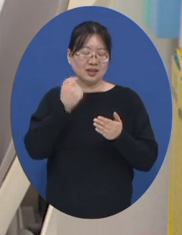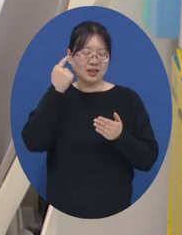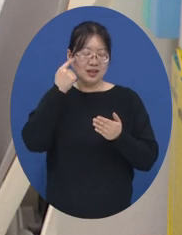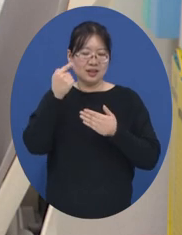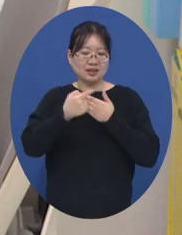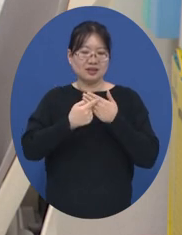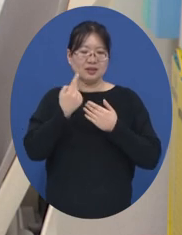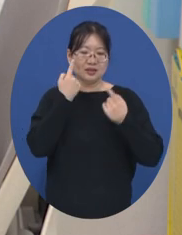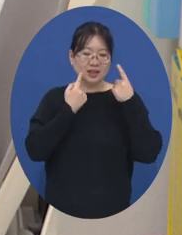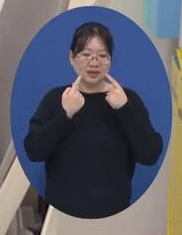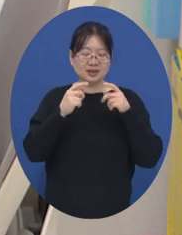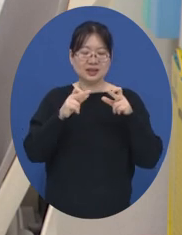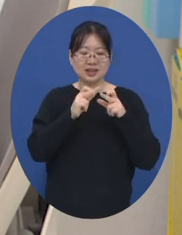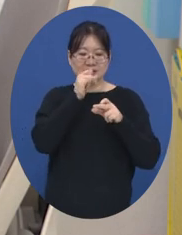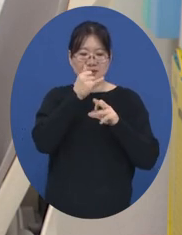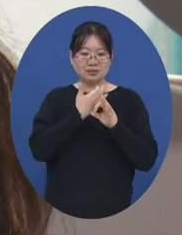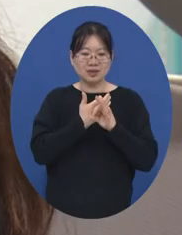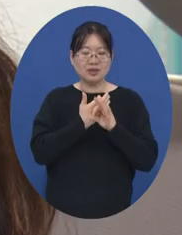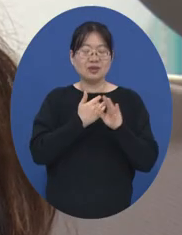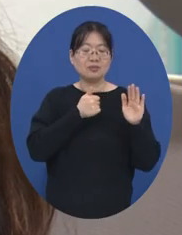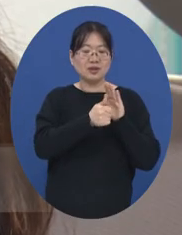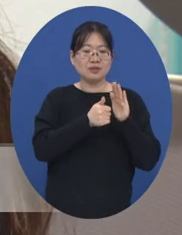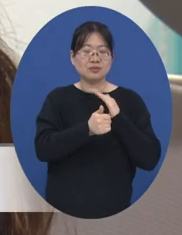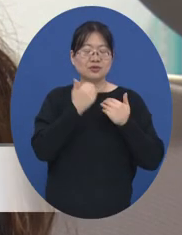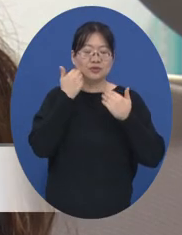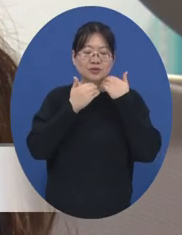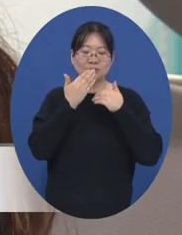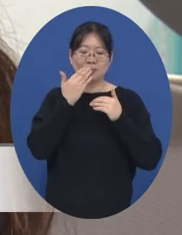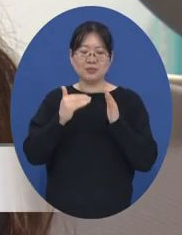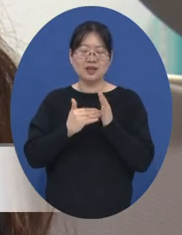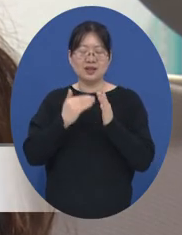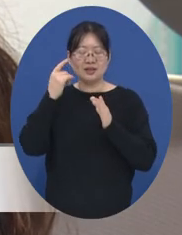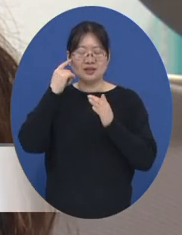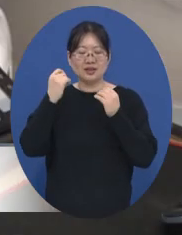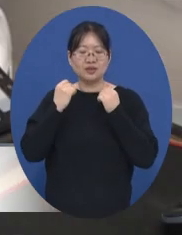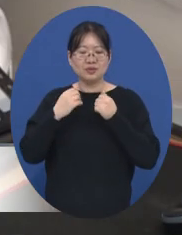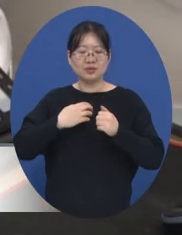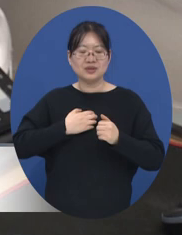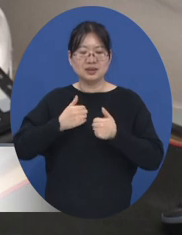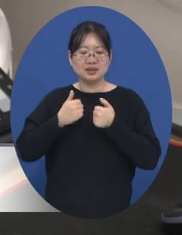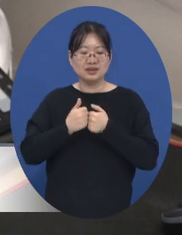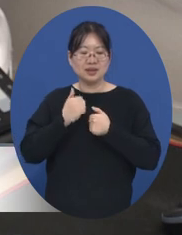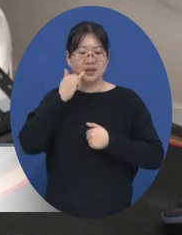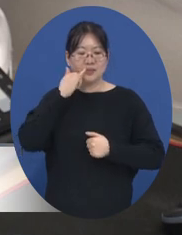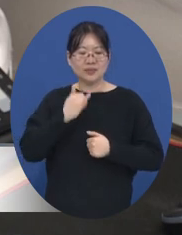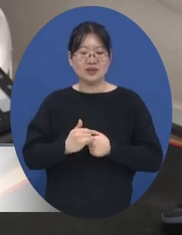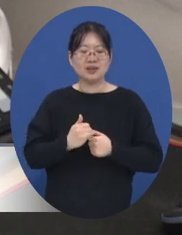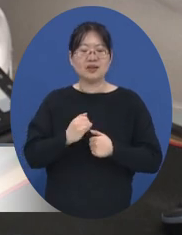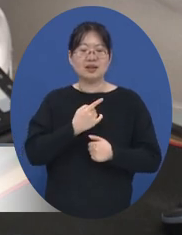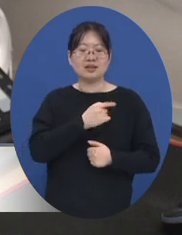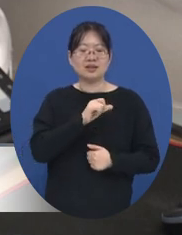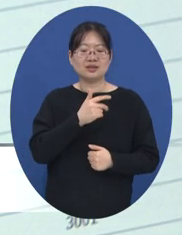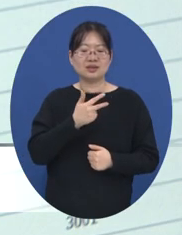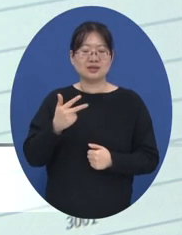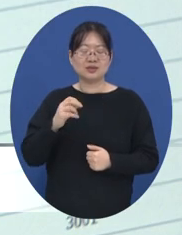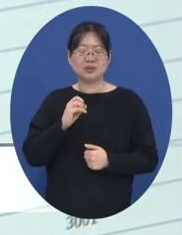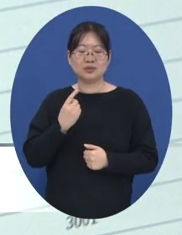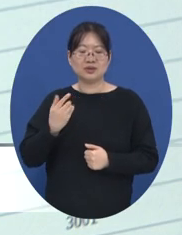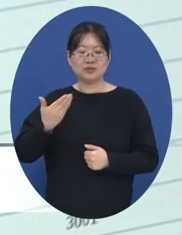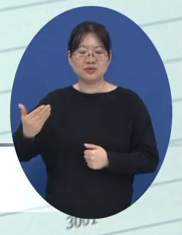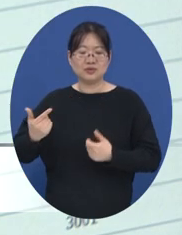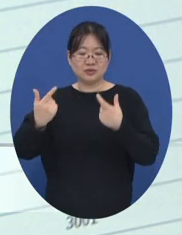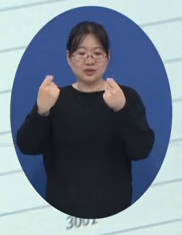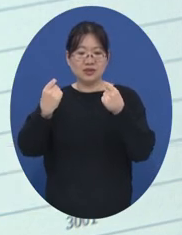증상의 는 봄 인이라면 누구나 이용할 수 있습니다 정신건강 위기 상담 전화 인 1577 0199 를 통해 선 24시간